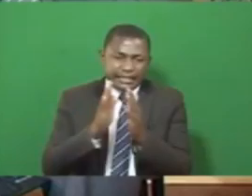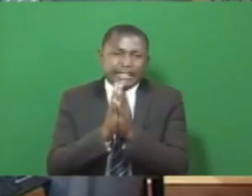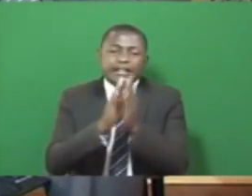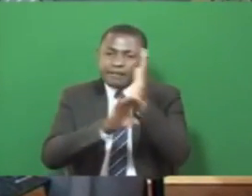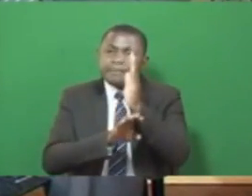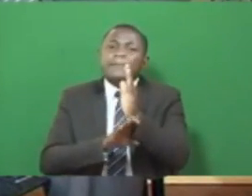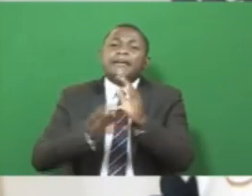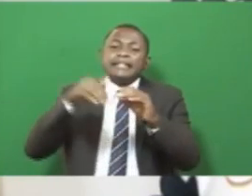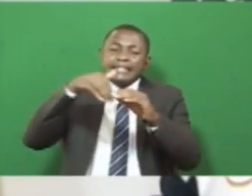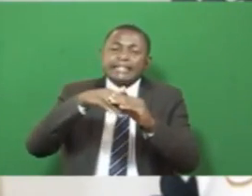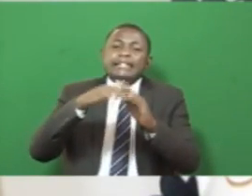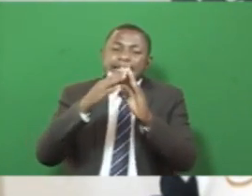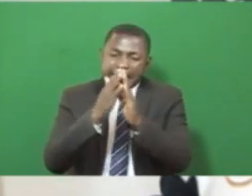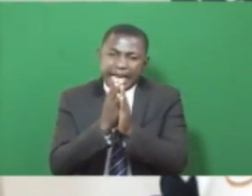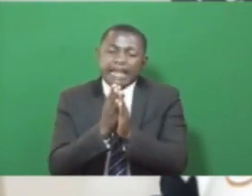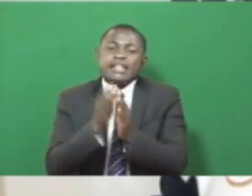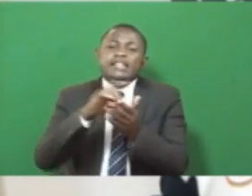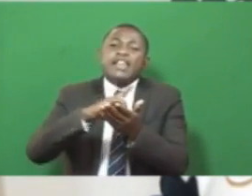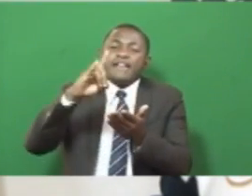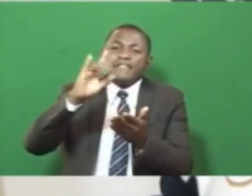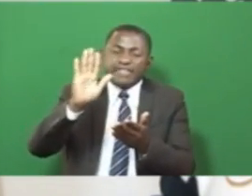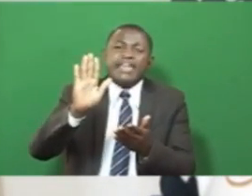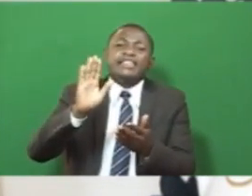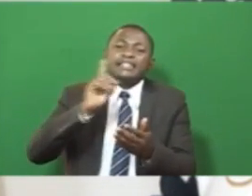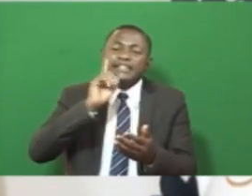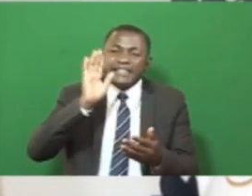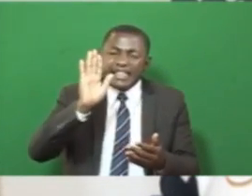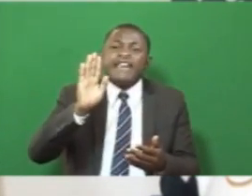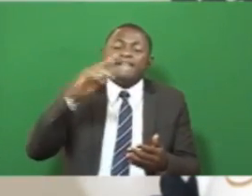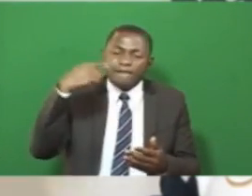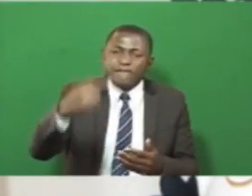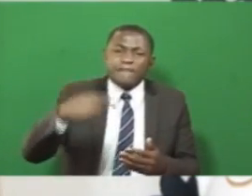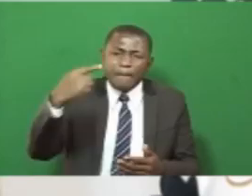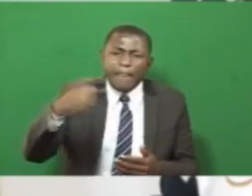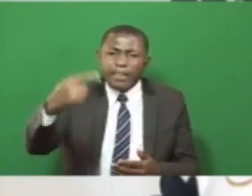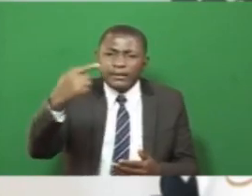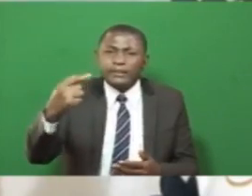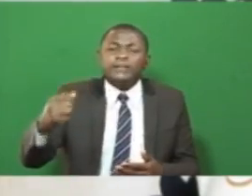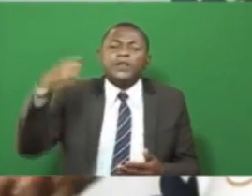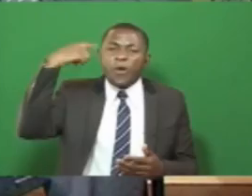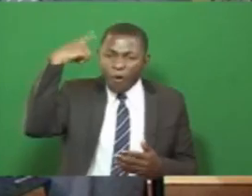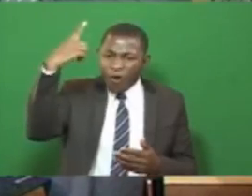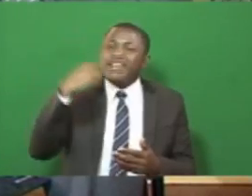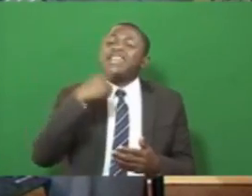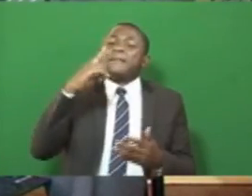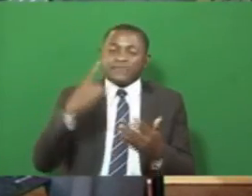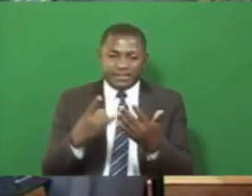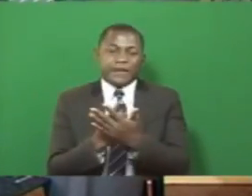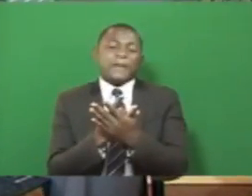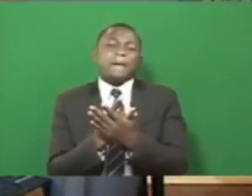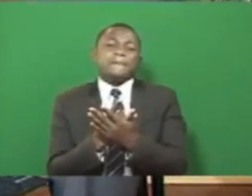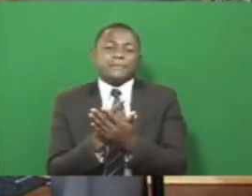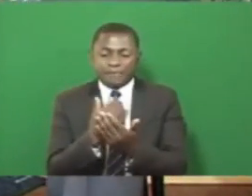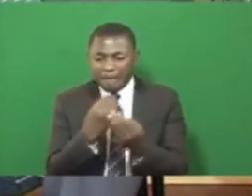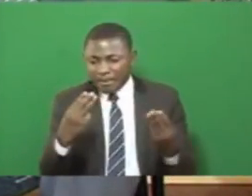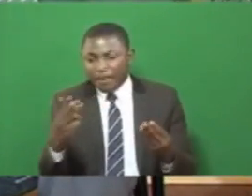panapa. Aiwa hatina. Hatina. Mutemo uriko narini narini. Ende Mwari anobatsira vana vake. Vanoda. Zvakanakira nyaya dzacho.